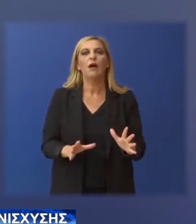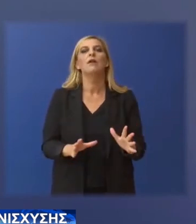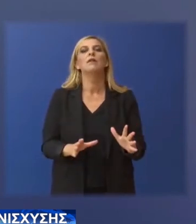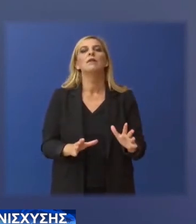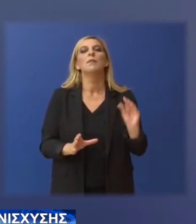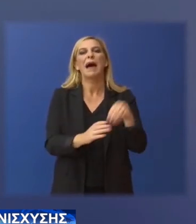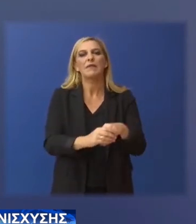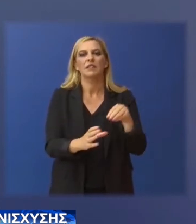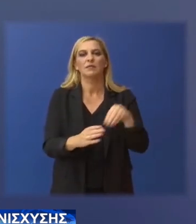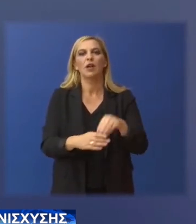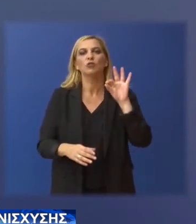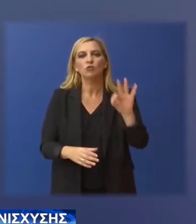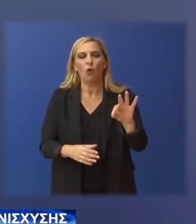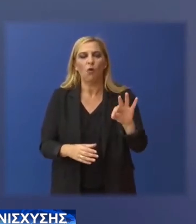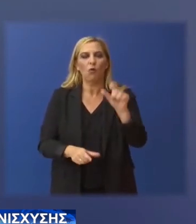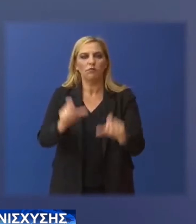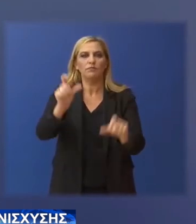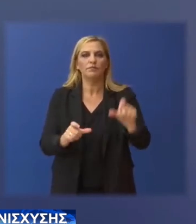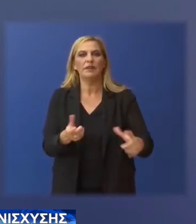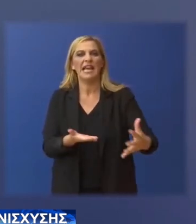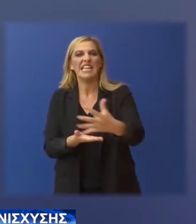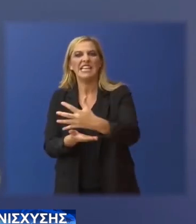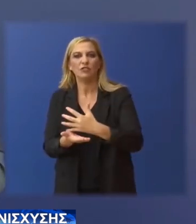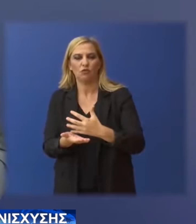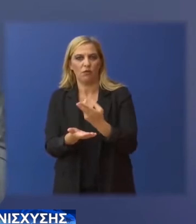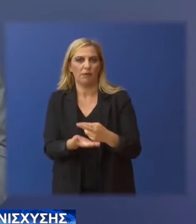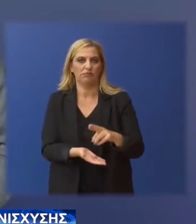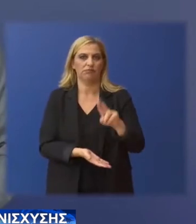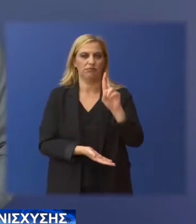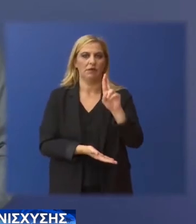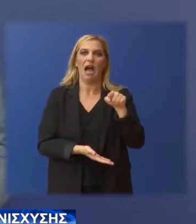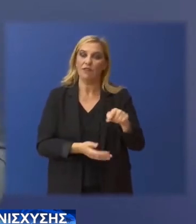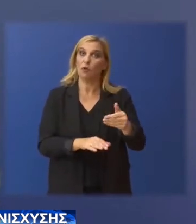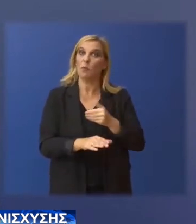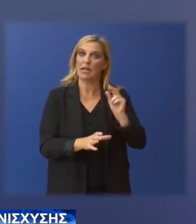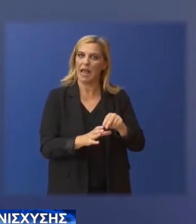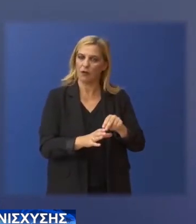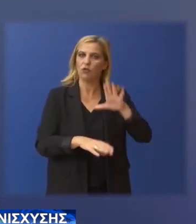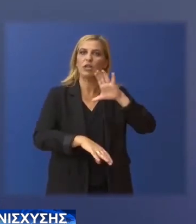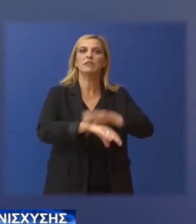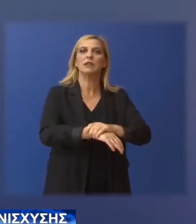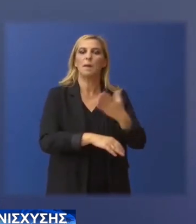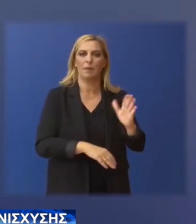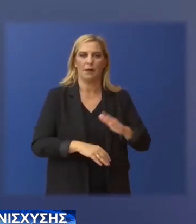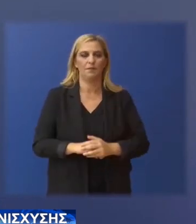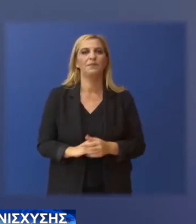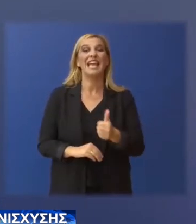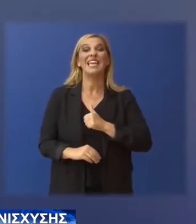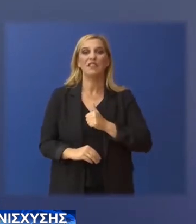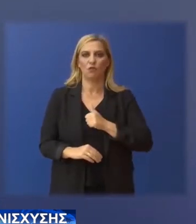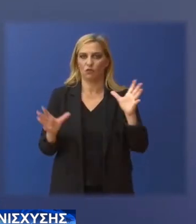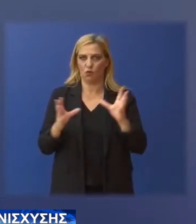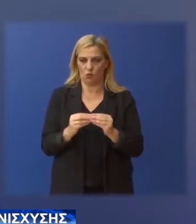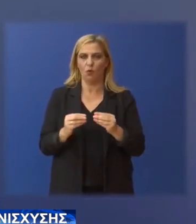πολιτών, κάτι που αποτέλεσε και τη βασική προεκλογική μας δέσμευση. Για τον ιδιωτικό τομέα. Ξεπαγώνουν από 1η Ιανουαρίου